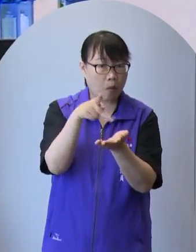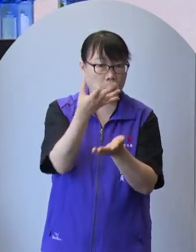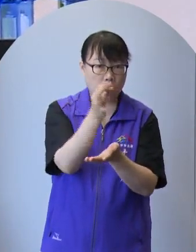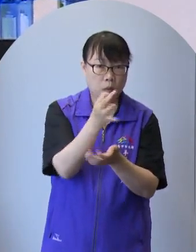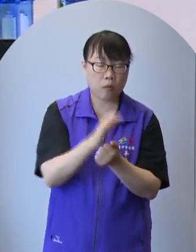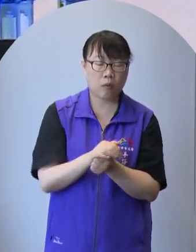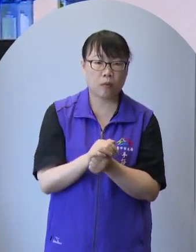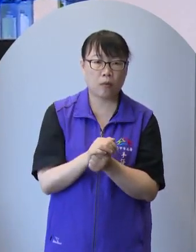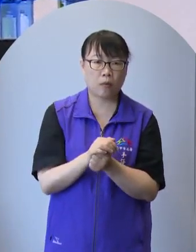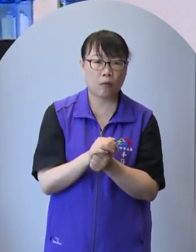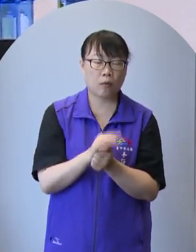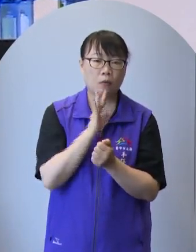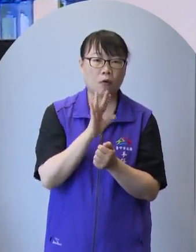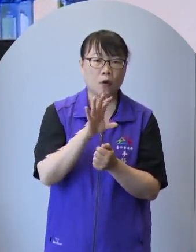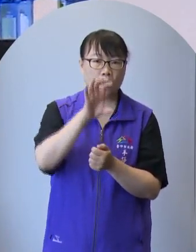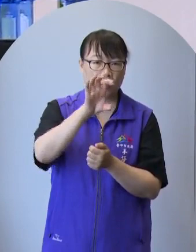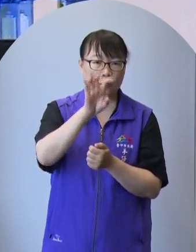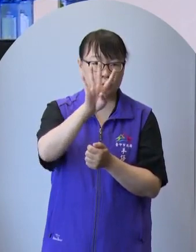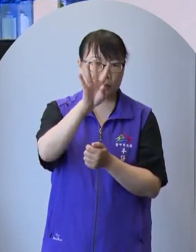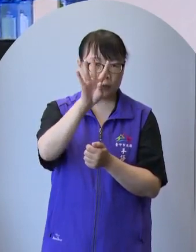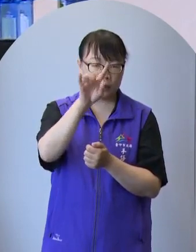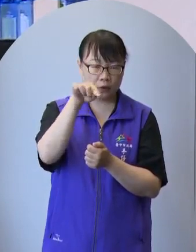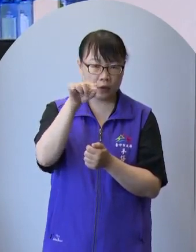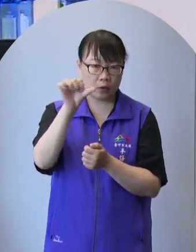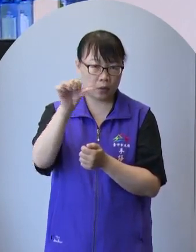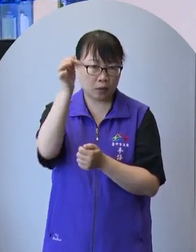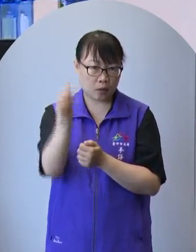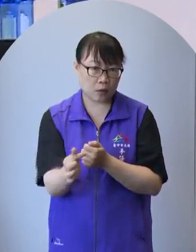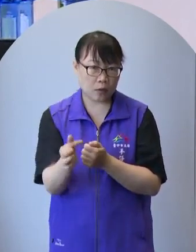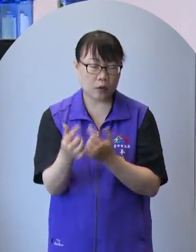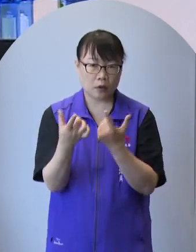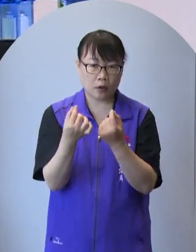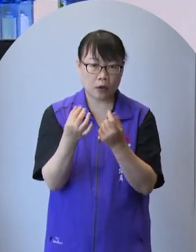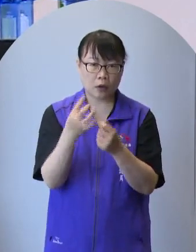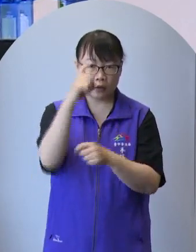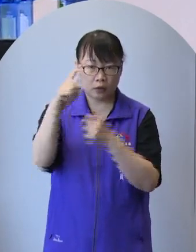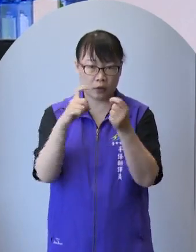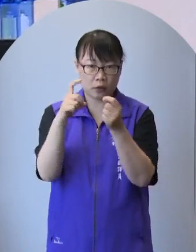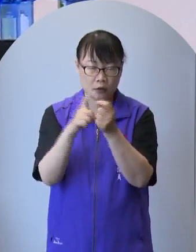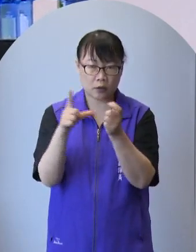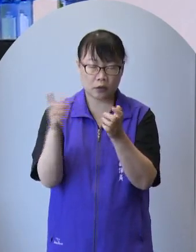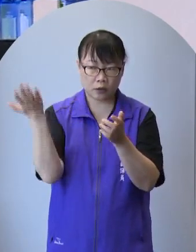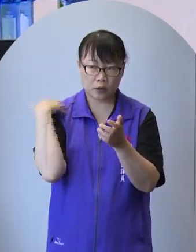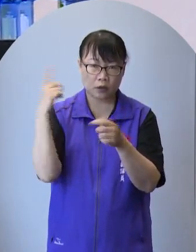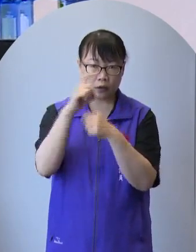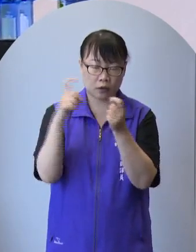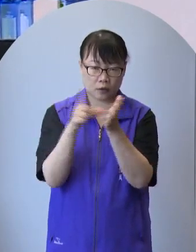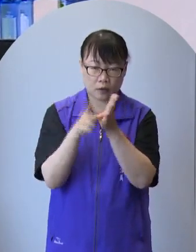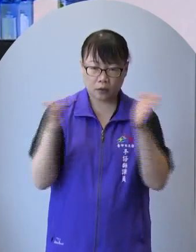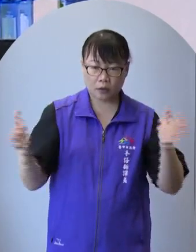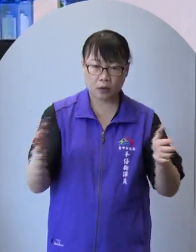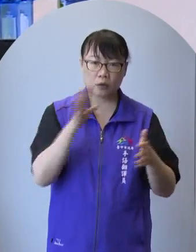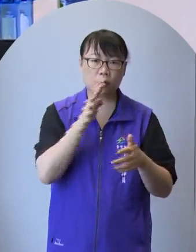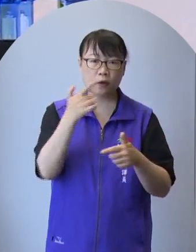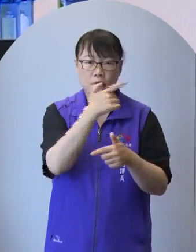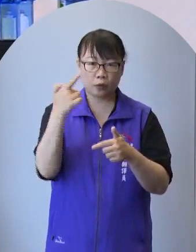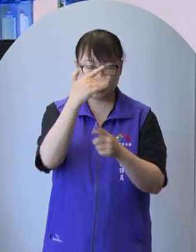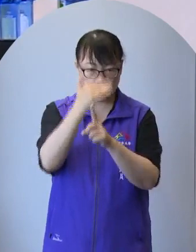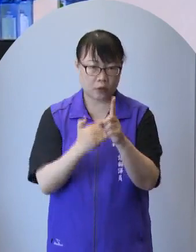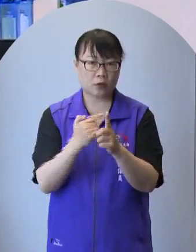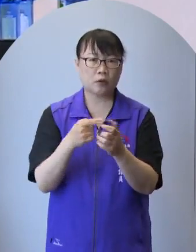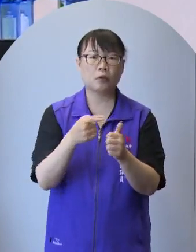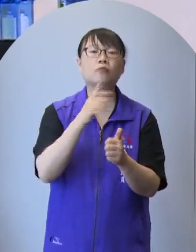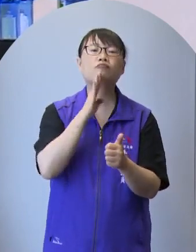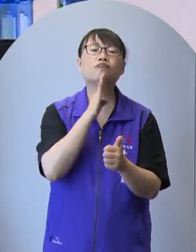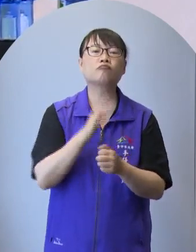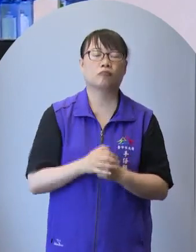会这个是94.5亿，也会是10年以来最少的一次啊，举债最少。那